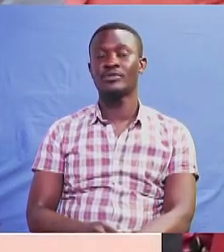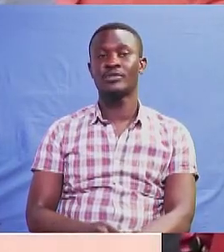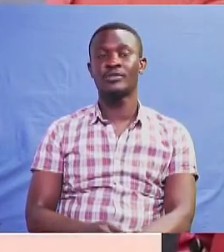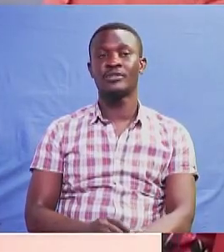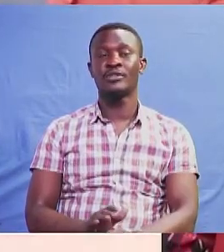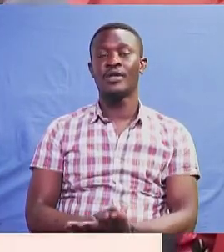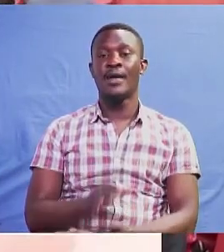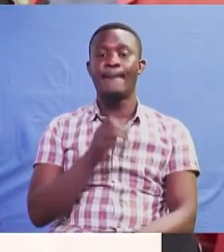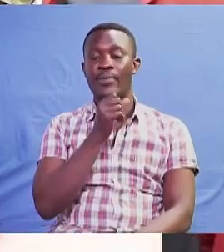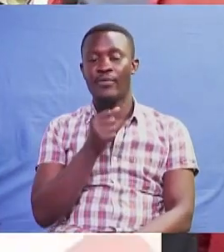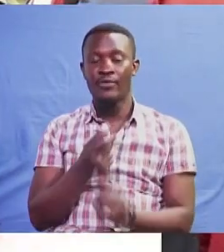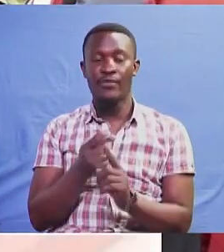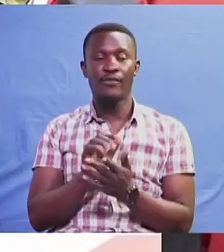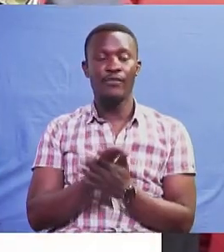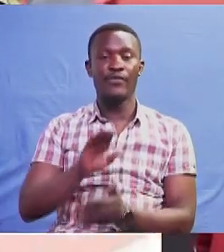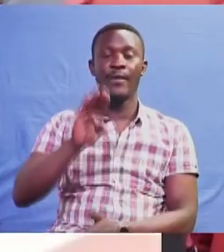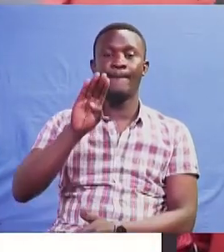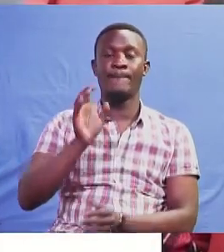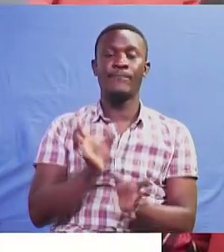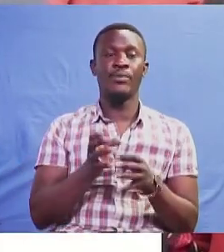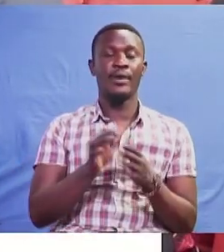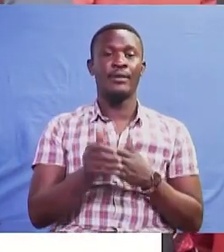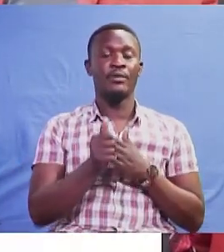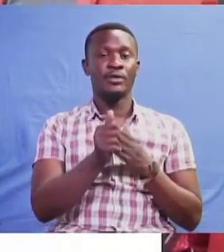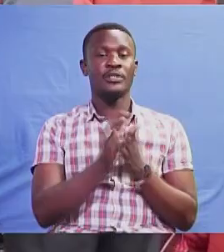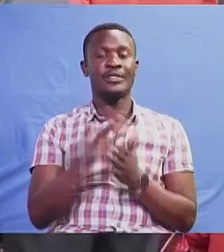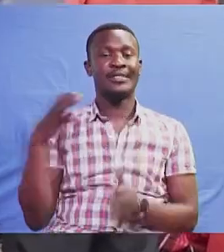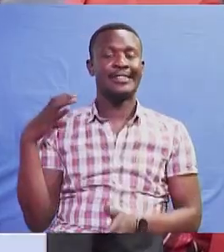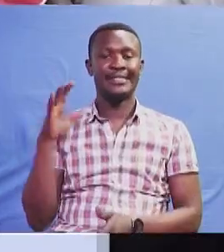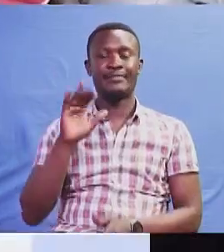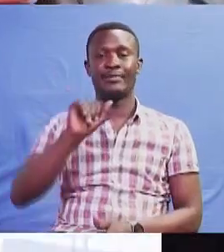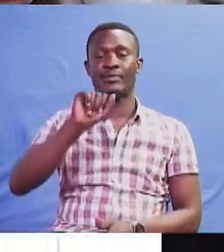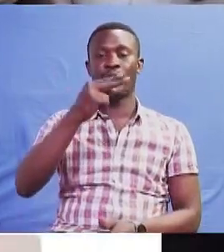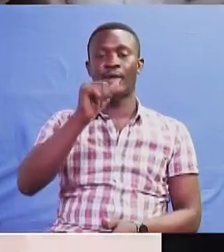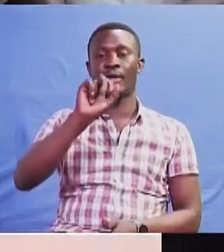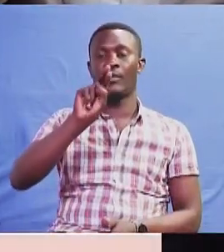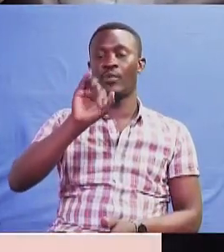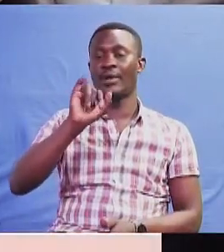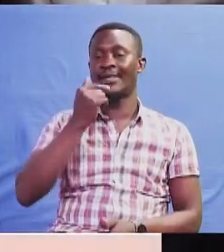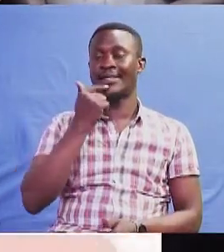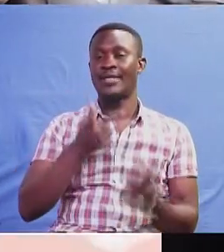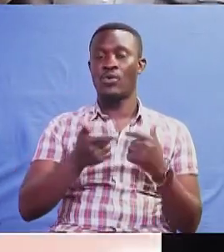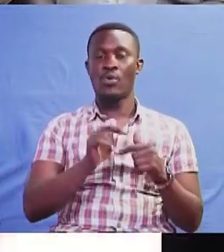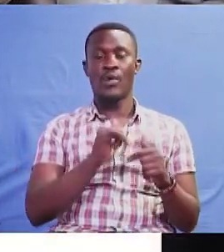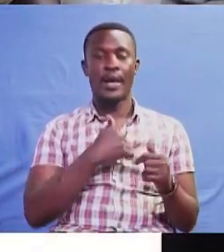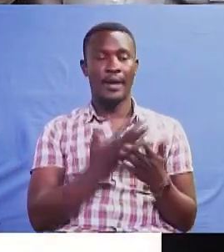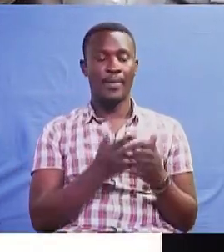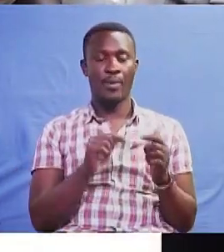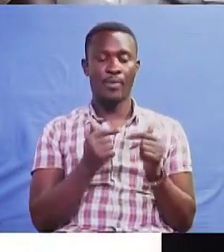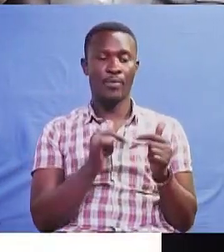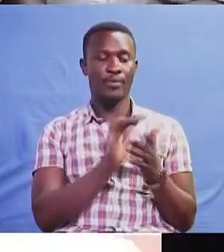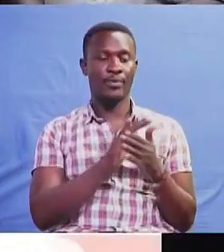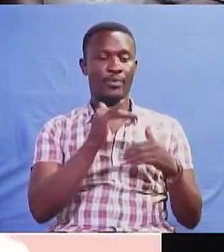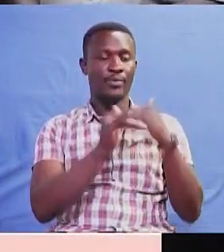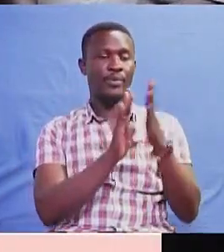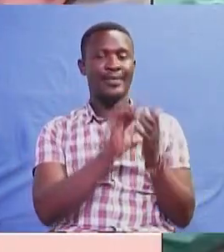Wazee kutoka baraza la Nyangi Ndiriri wakiongozwa na mwenyekiti wao Andrew Ireri wamejitokeza kupinga hatua ya